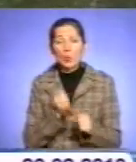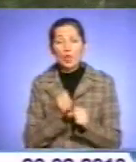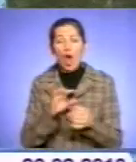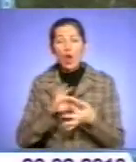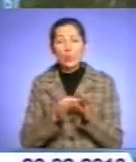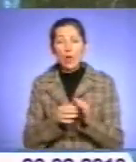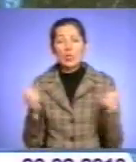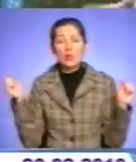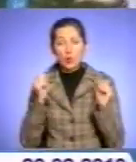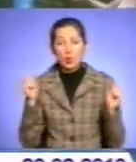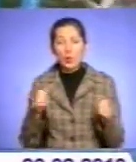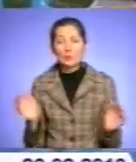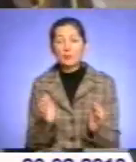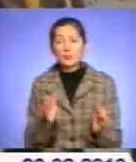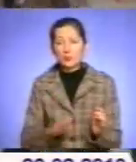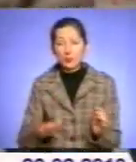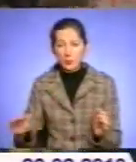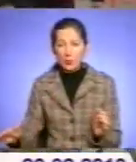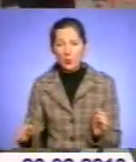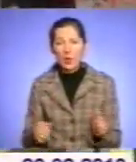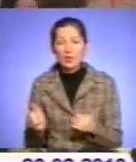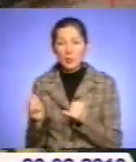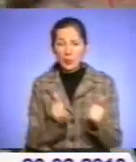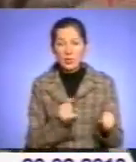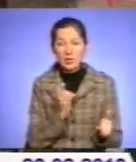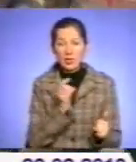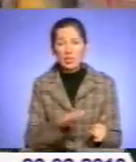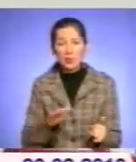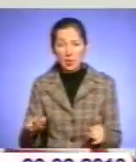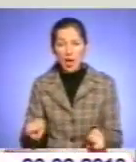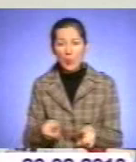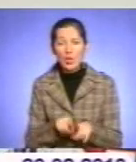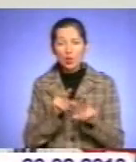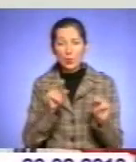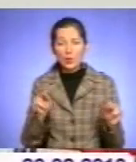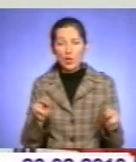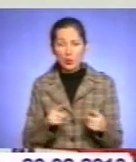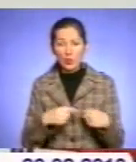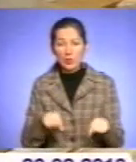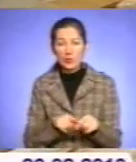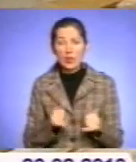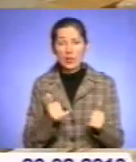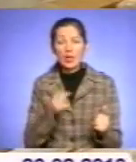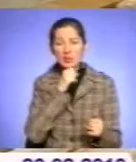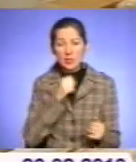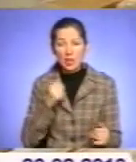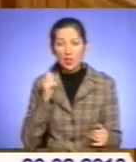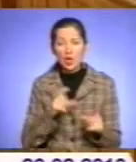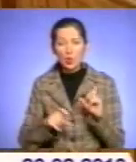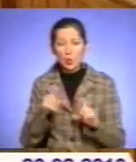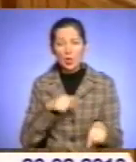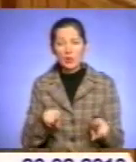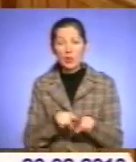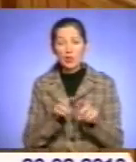Подбати про найменших українців та забезпечити їх дитячими садками теж обіцяють у відомстві. А от для старших, тобто студентів, теж